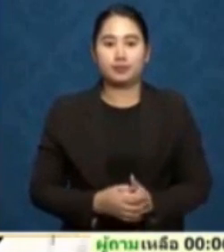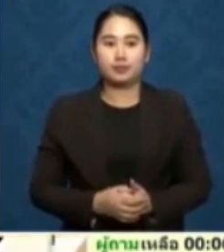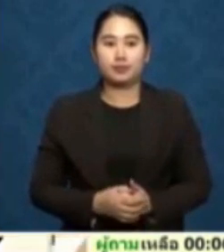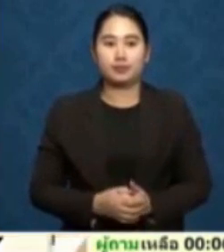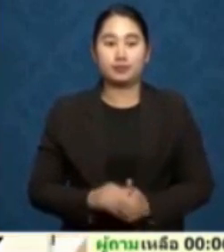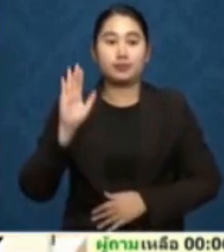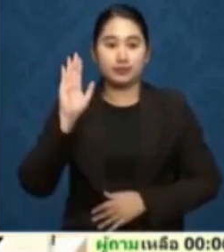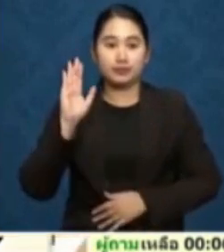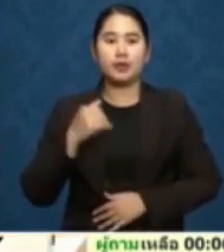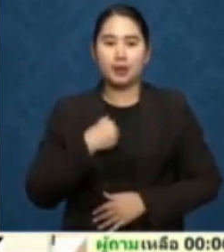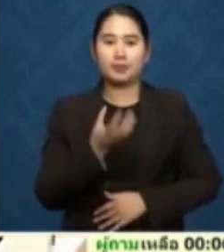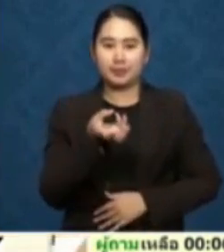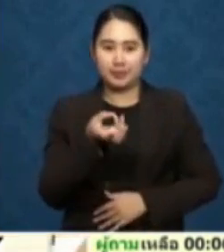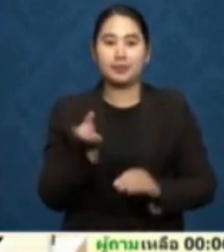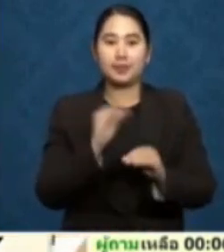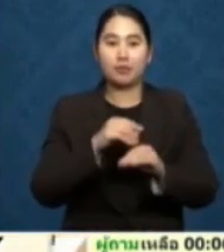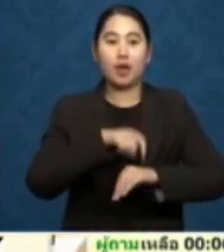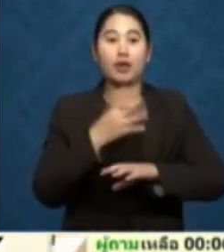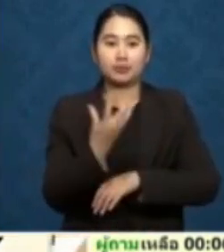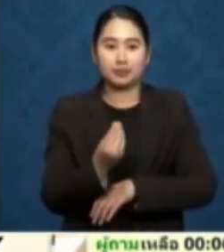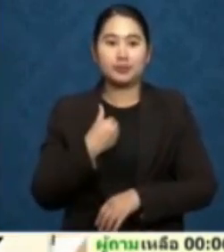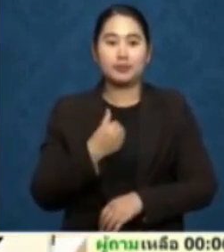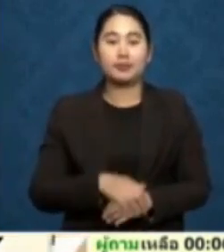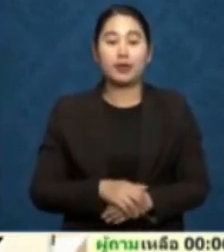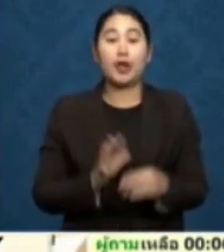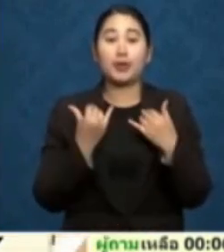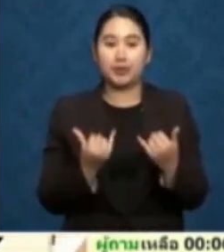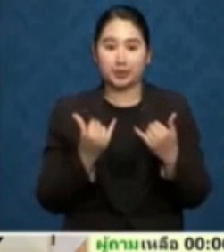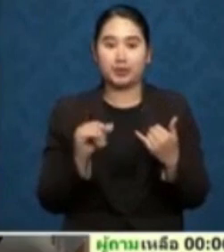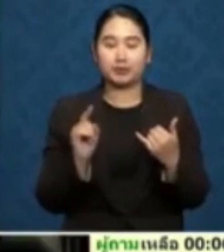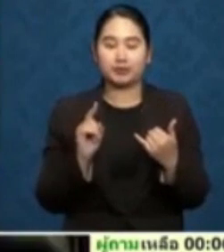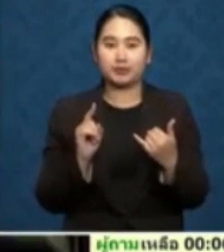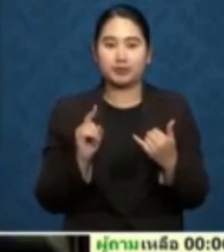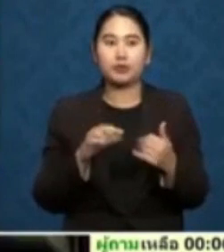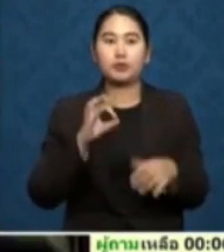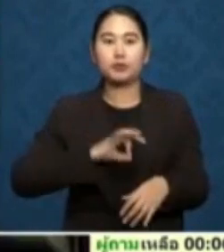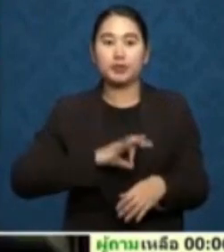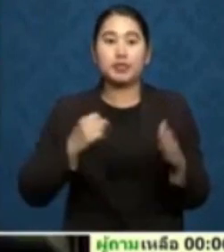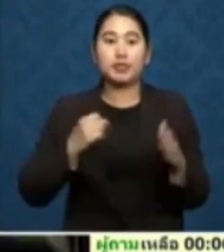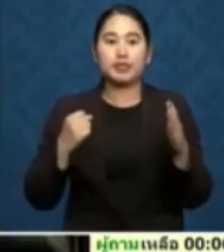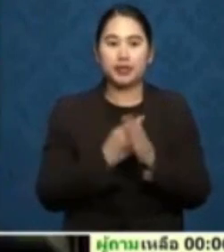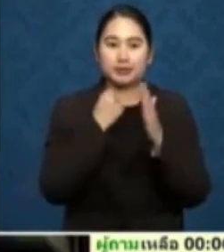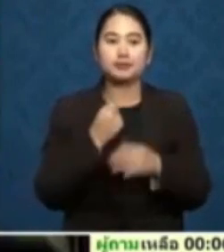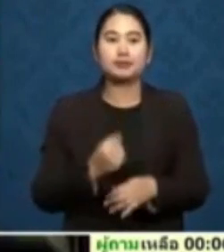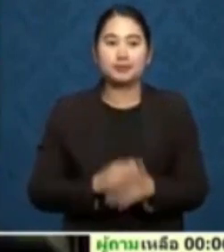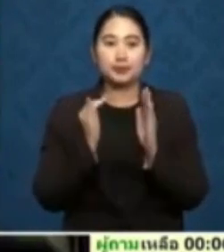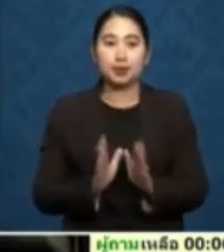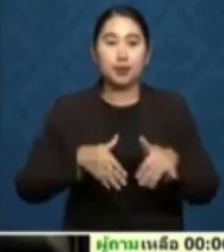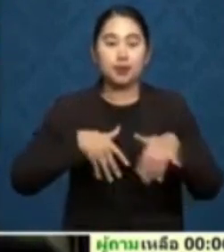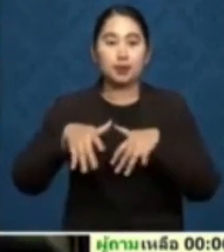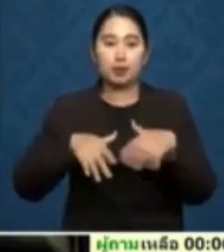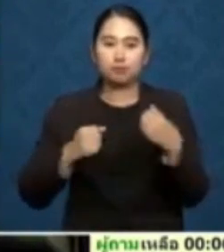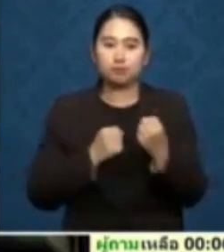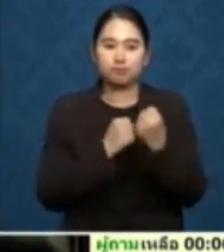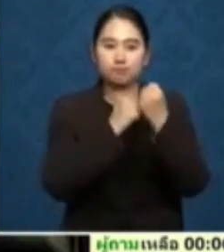ขอประเด็นสั้นๆนิดนึงครับเวลาเหลือก็วันนี้นะครับน่าเสียดายนะครับที่วันนี้การต่อสู้ของประชาชนเนี่ยเอาจริงเอาจังกว่าภา